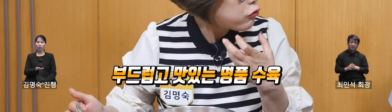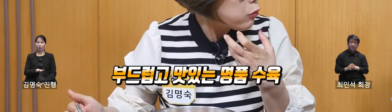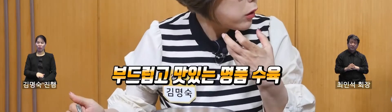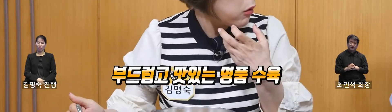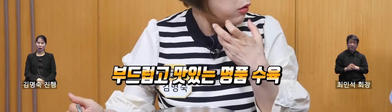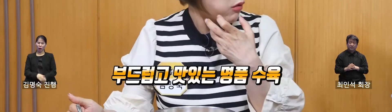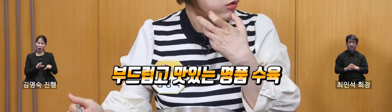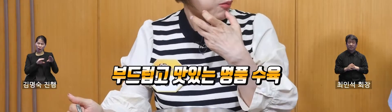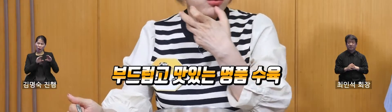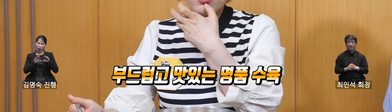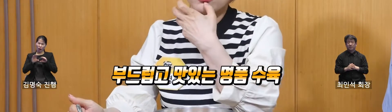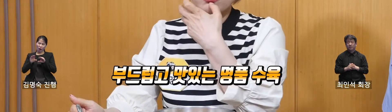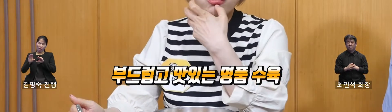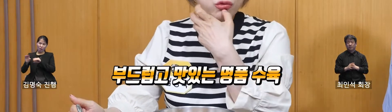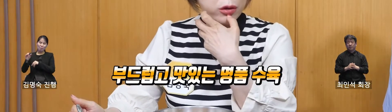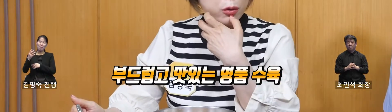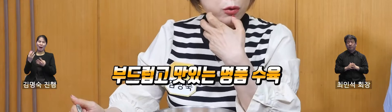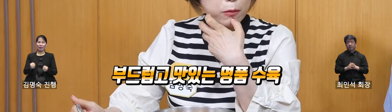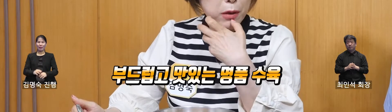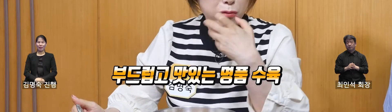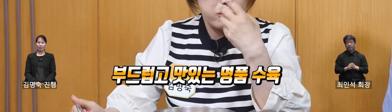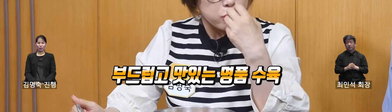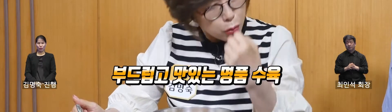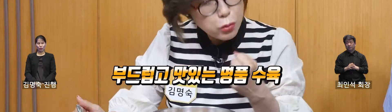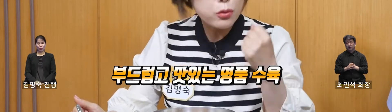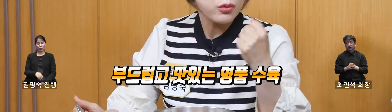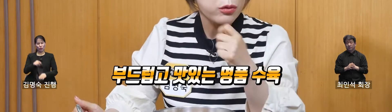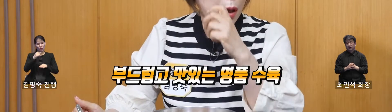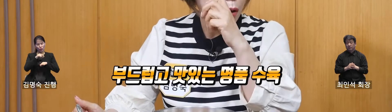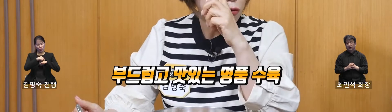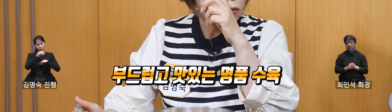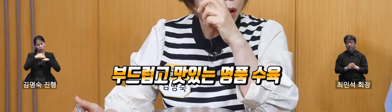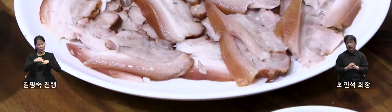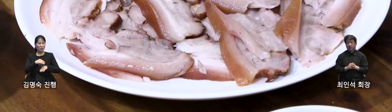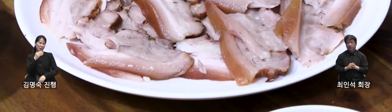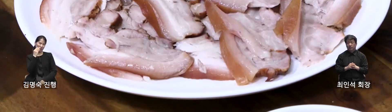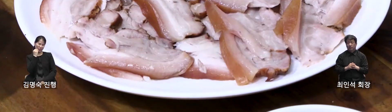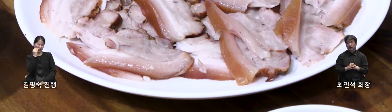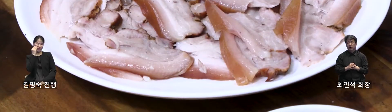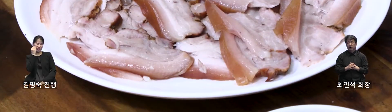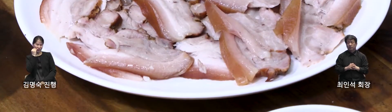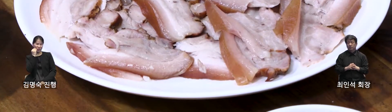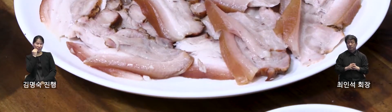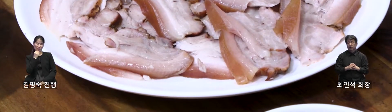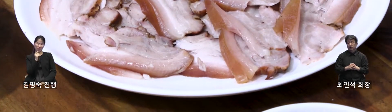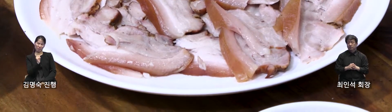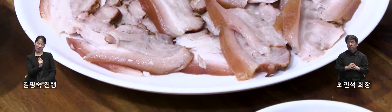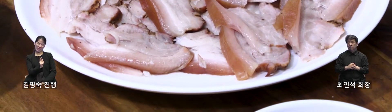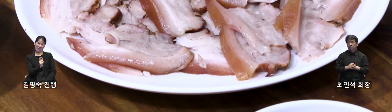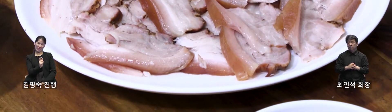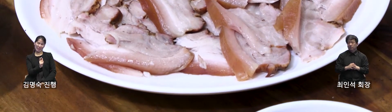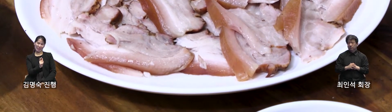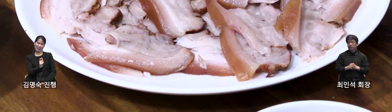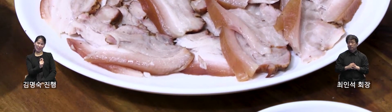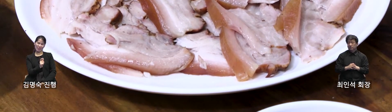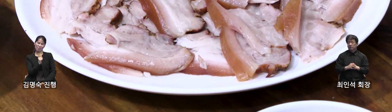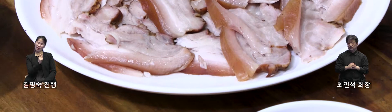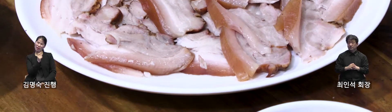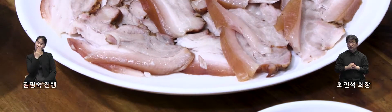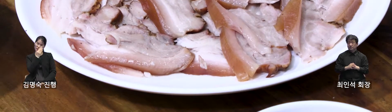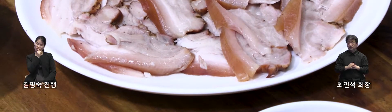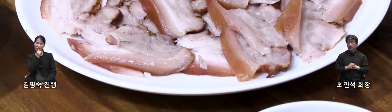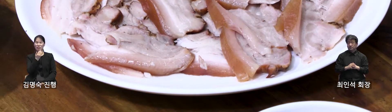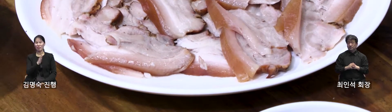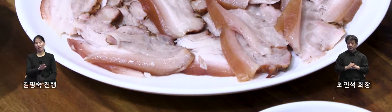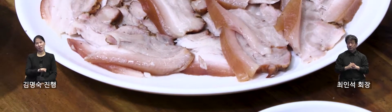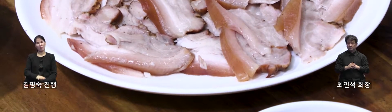너무 부드럽네요. 그러니까 보통 네네. 수육이 조금 막 쫀득쫀득하고 막 좀 어느 때는 좀 뻑뻑하기도